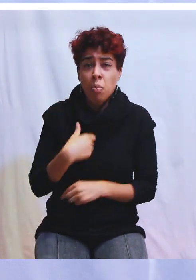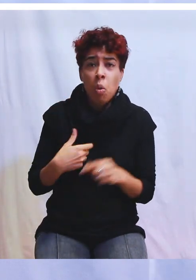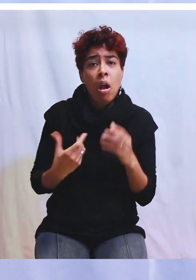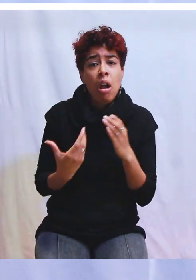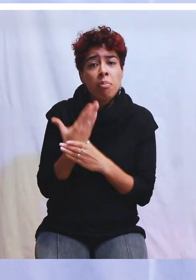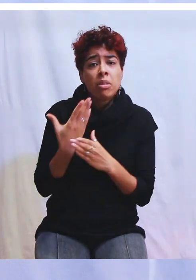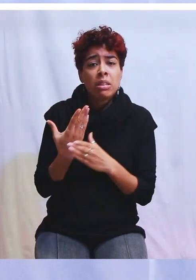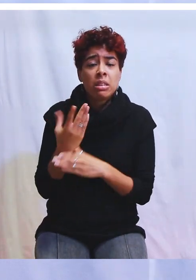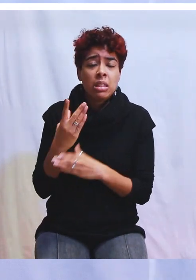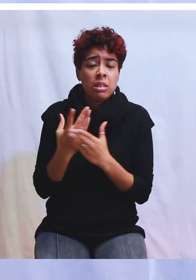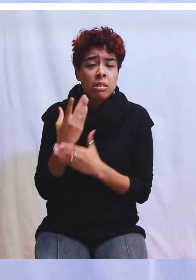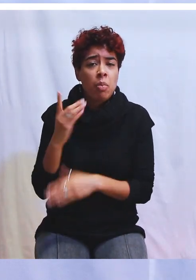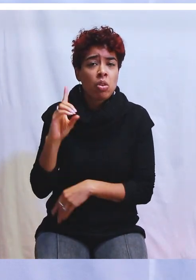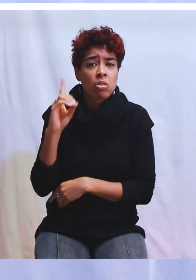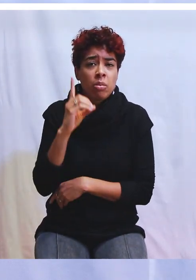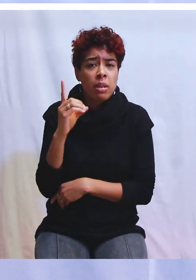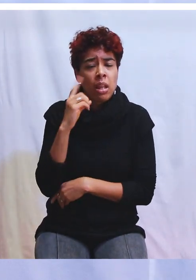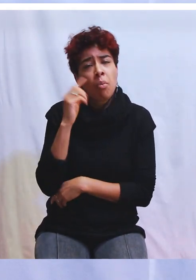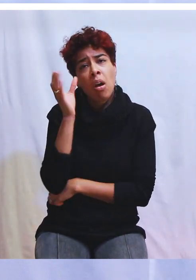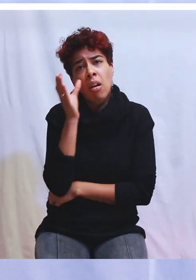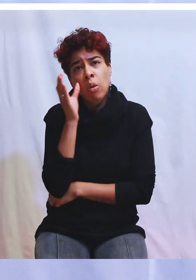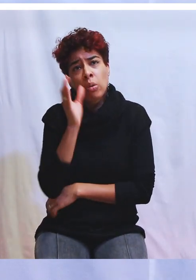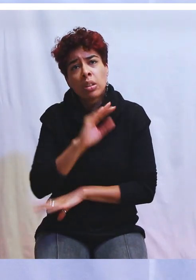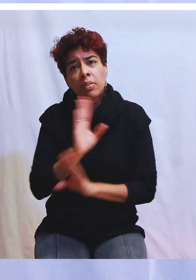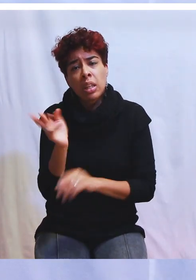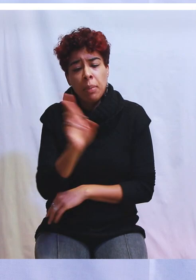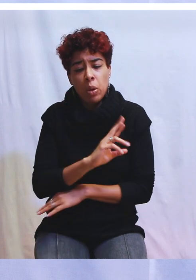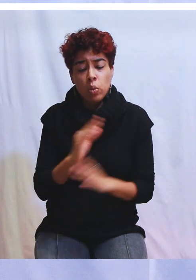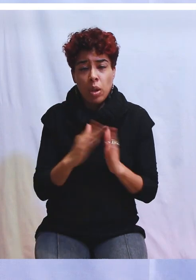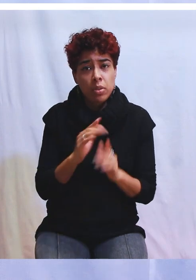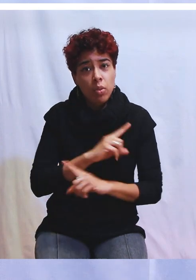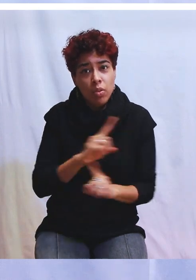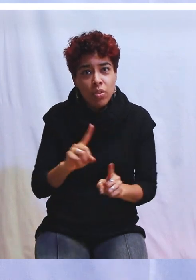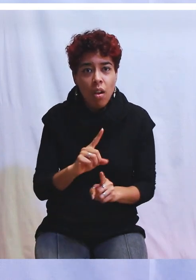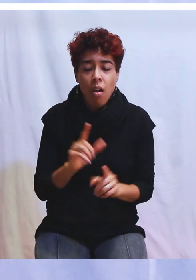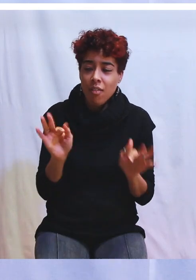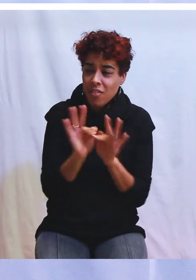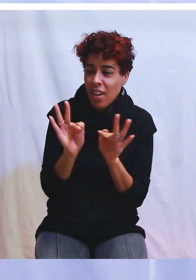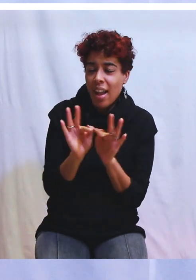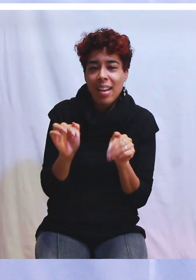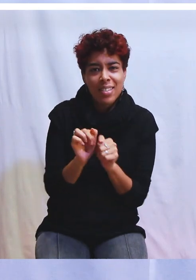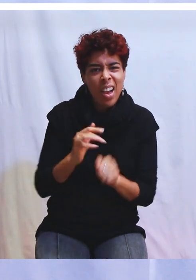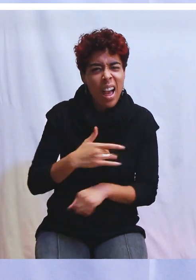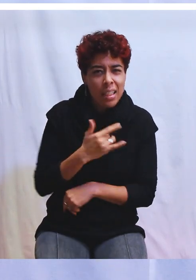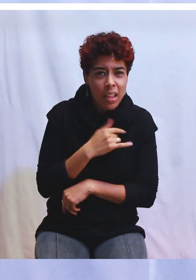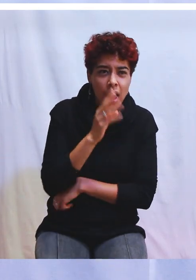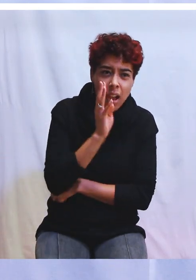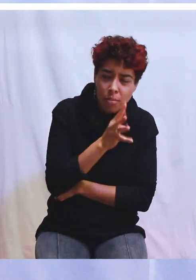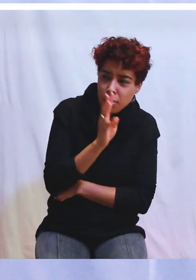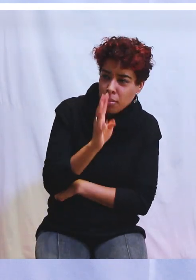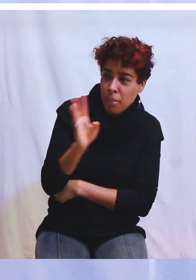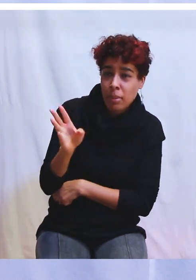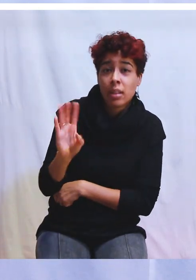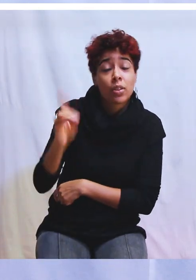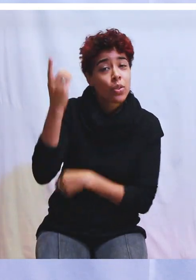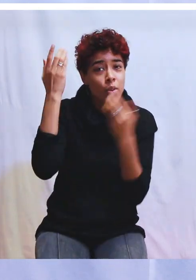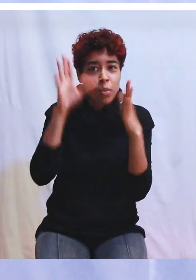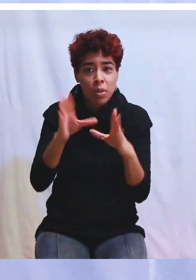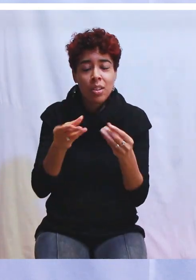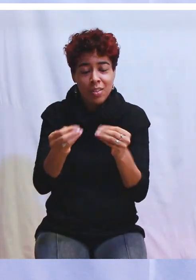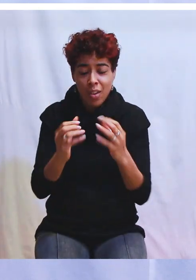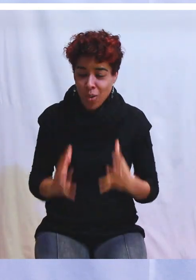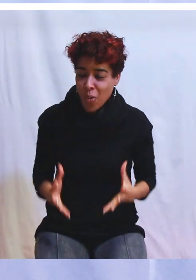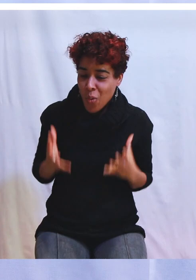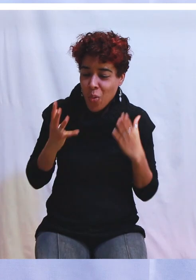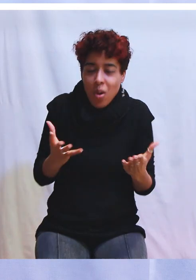la prédication et je rentre chez moi », intéresse-toi à tes frères, à tes sœurs, parce qu'on a tous besoin les uns des autres. Alors que Dieu te bénisse et